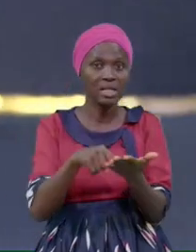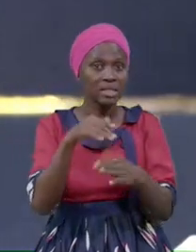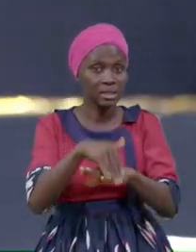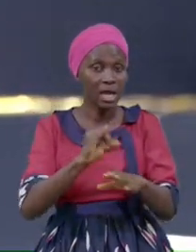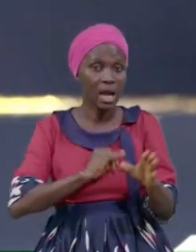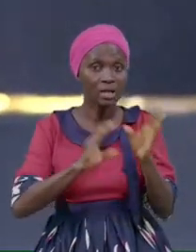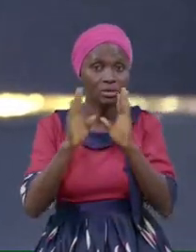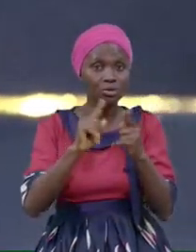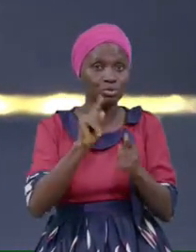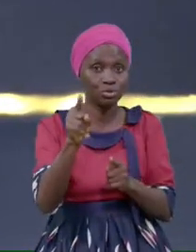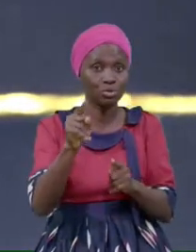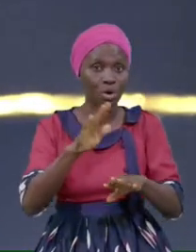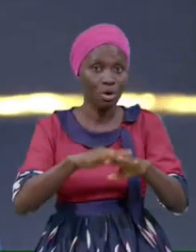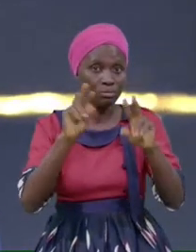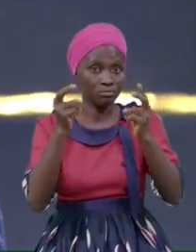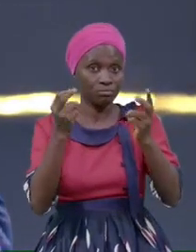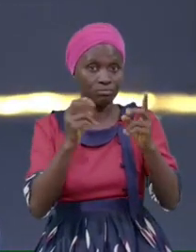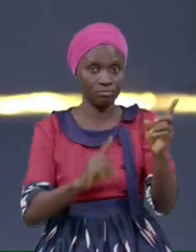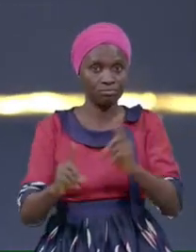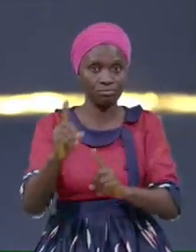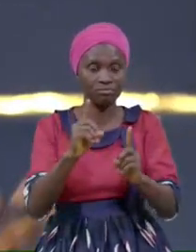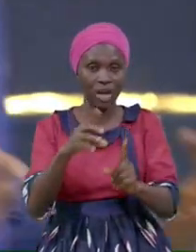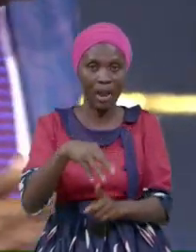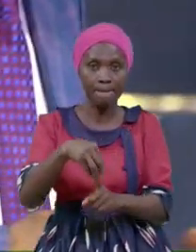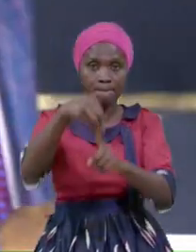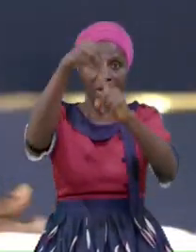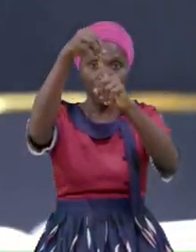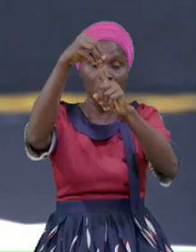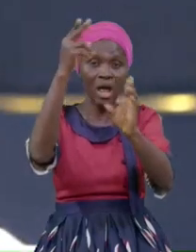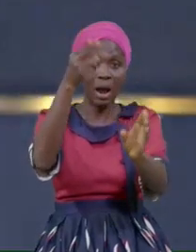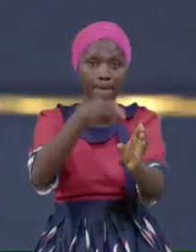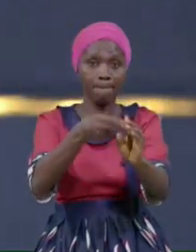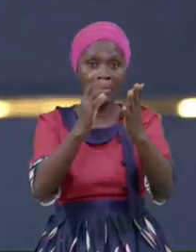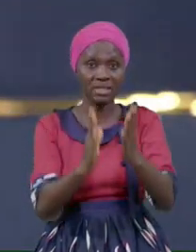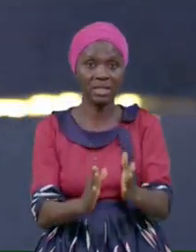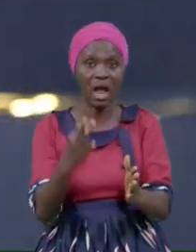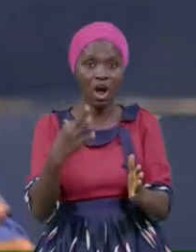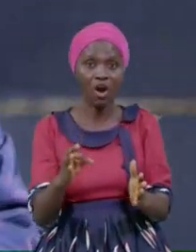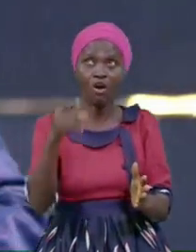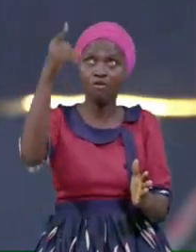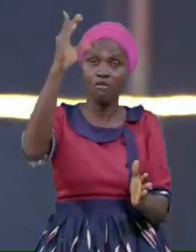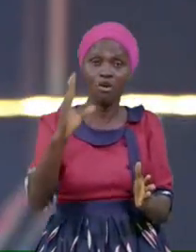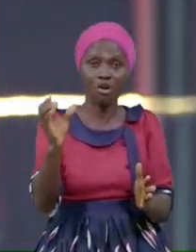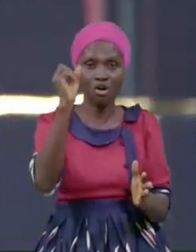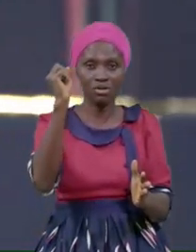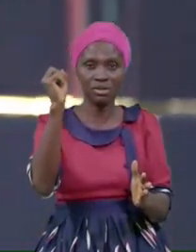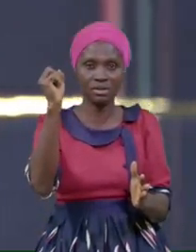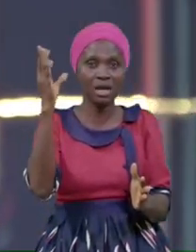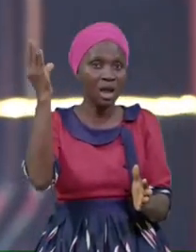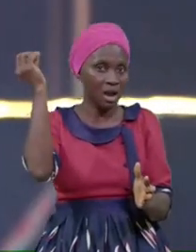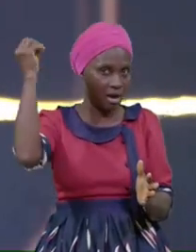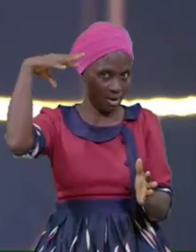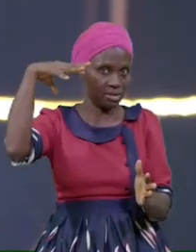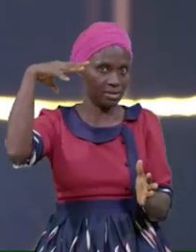parle du message intitulé « Les participants particuliers de la grâce de Dieu ». Les